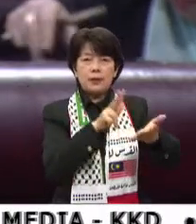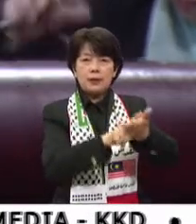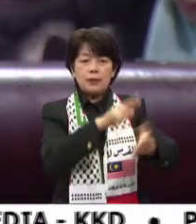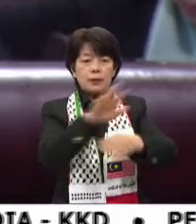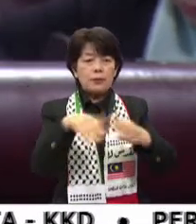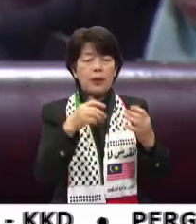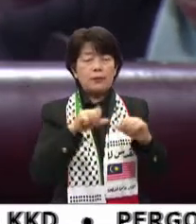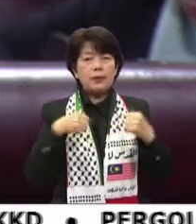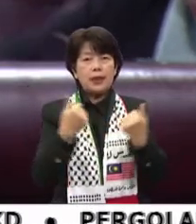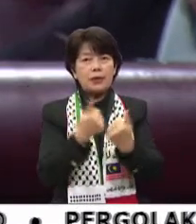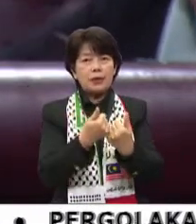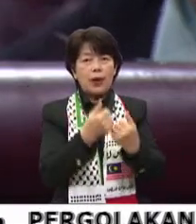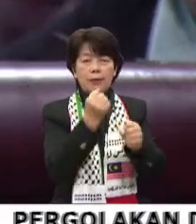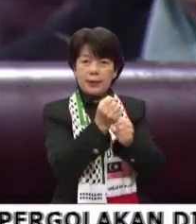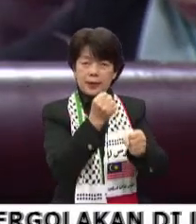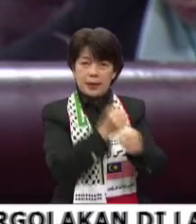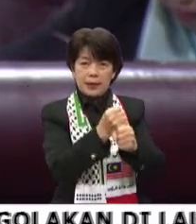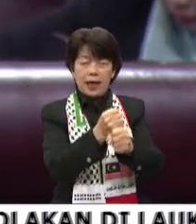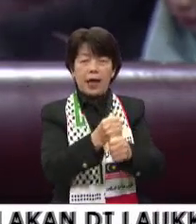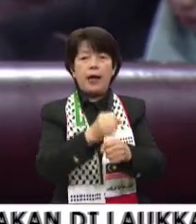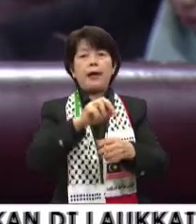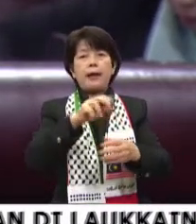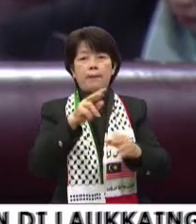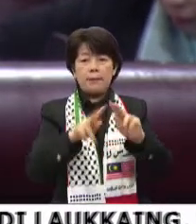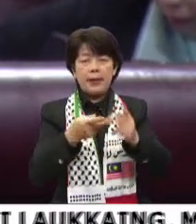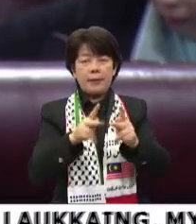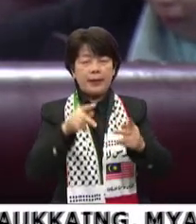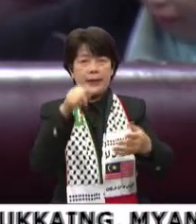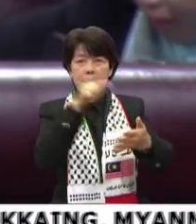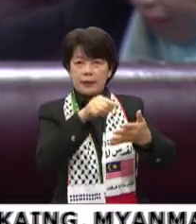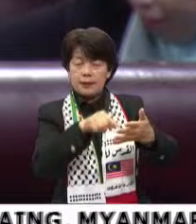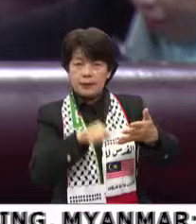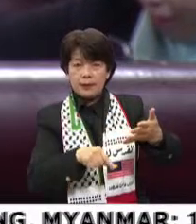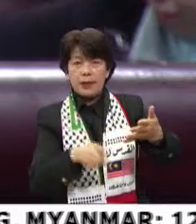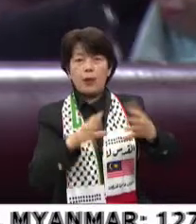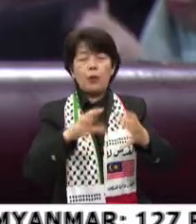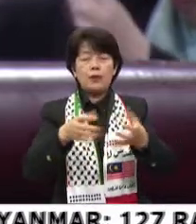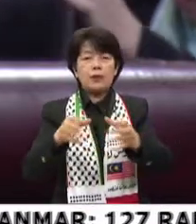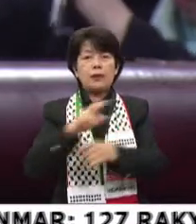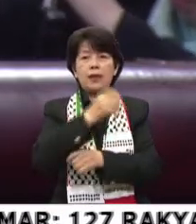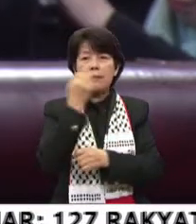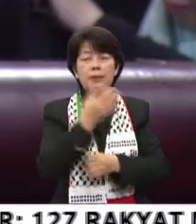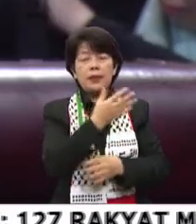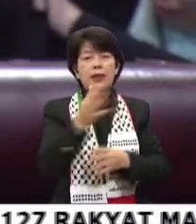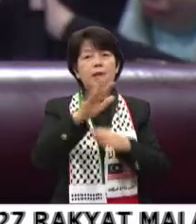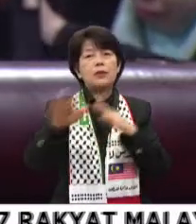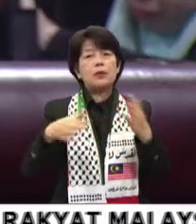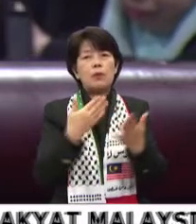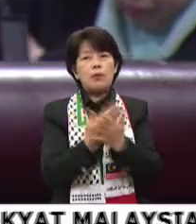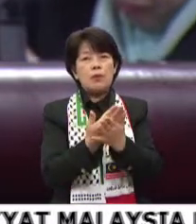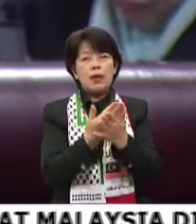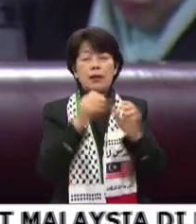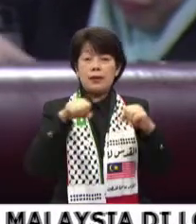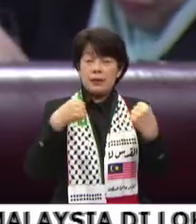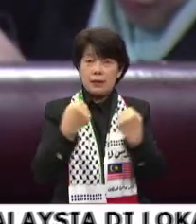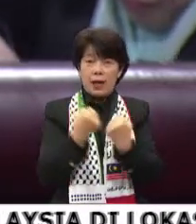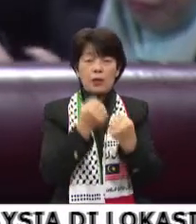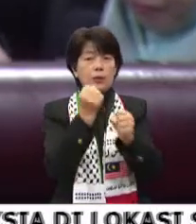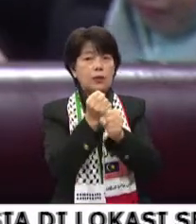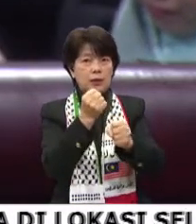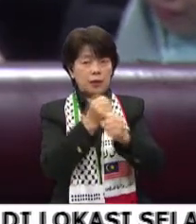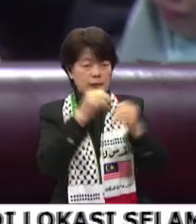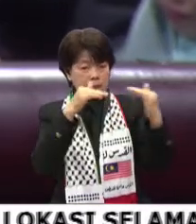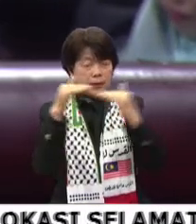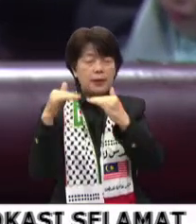kesatuan sekerja dengan pindaan ini kuasa ketua pengarah untuk menolak untuk mendaftarkan suatu kesatuan sekerja hanya